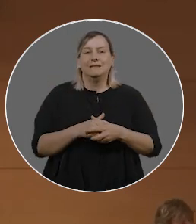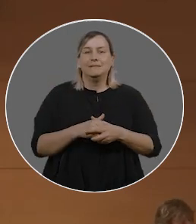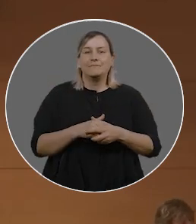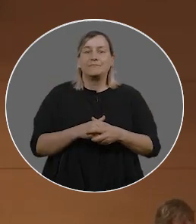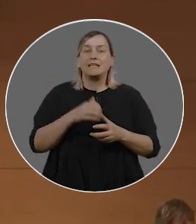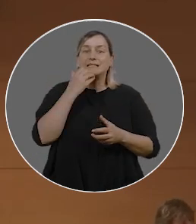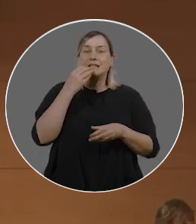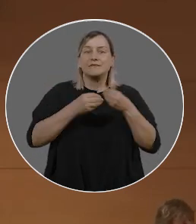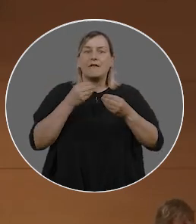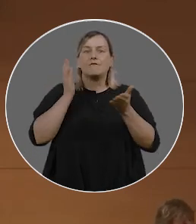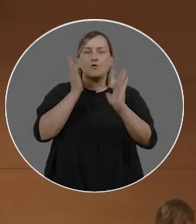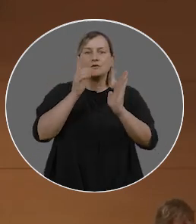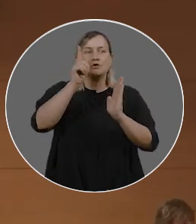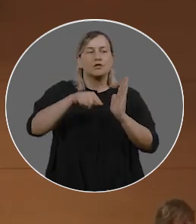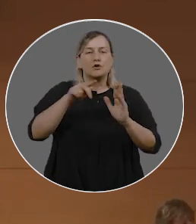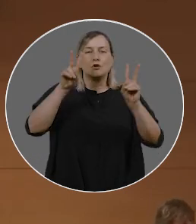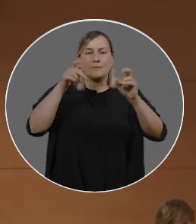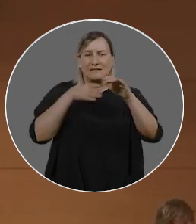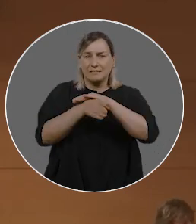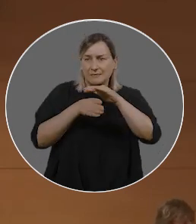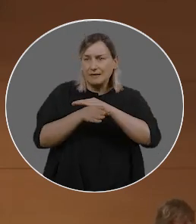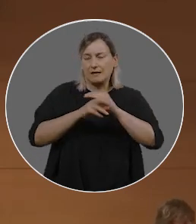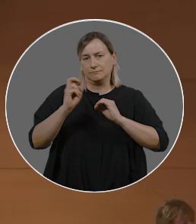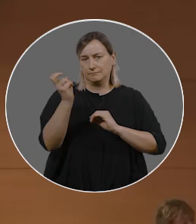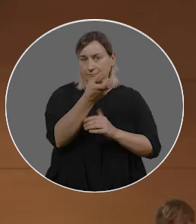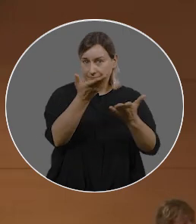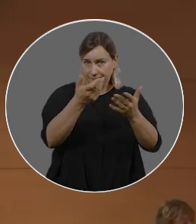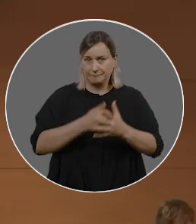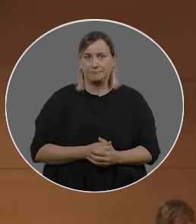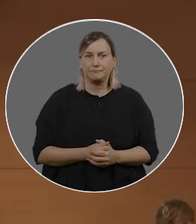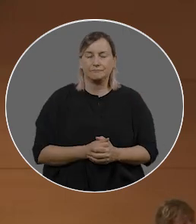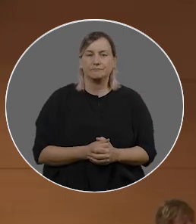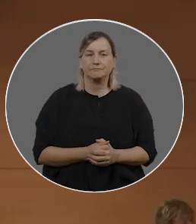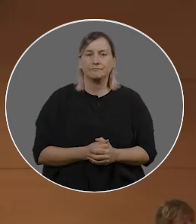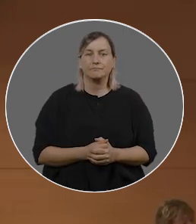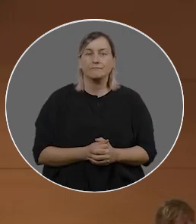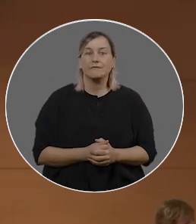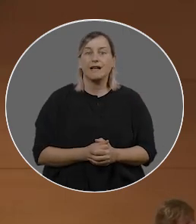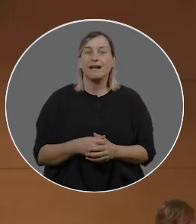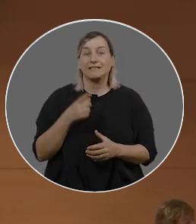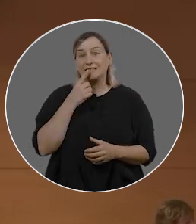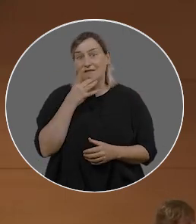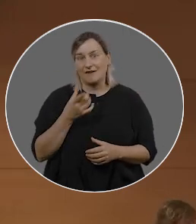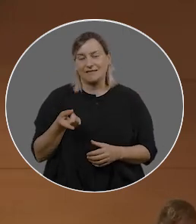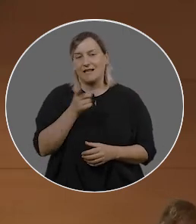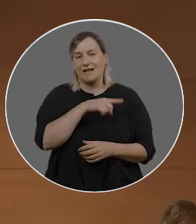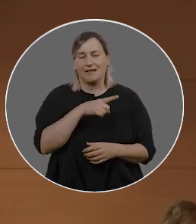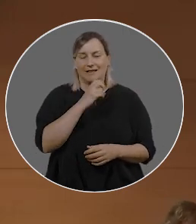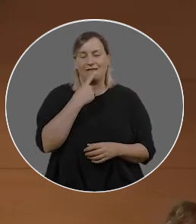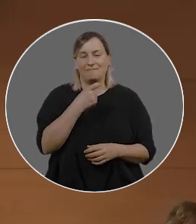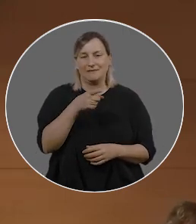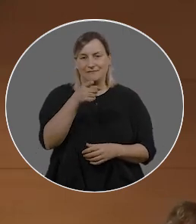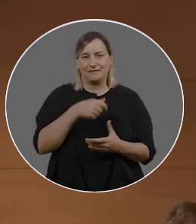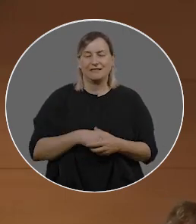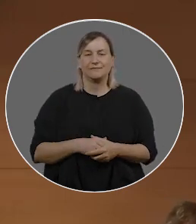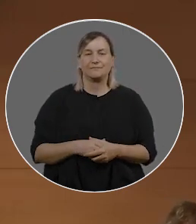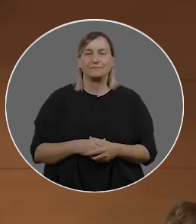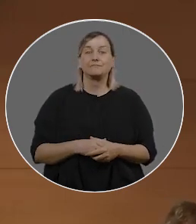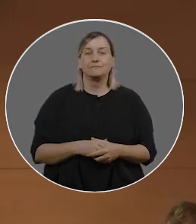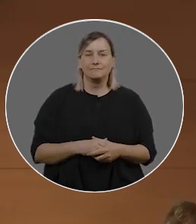sabés, si es fan formacions, quines formacions es fan, etc etc. Tot això. Aquesta és la fàcil, la difícil és